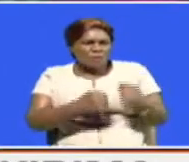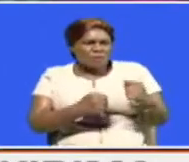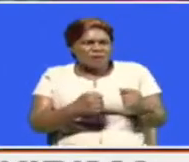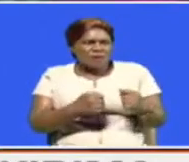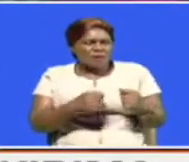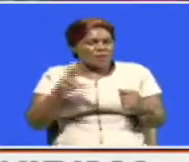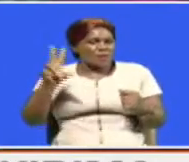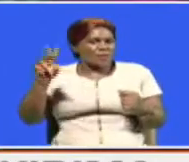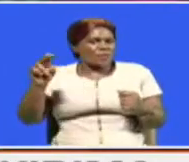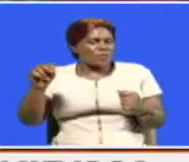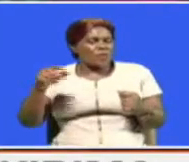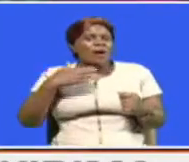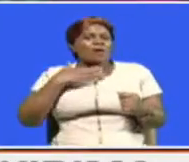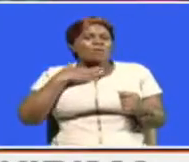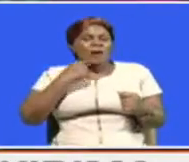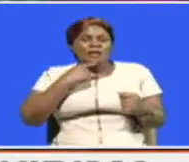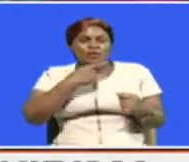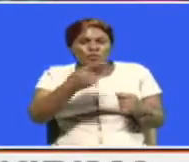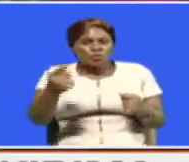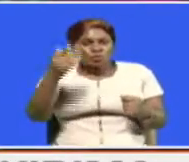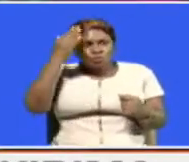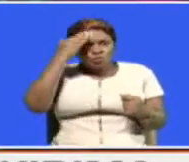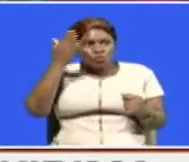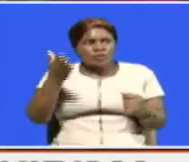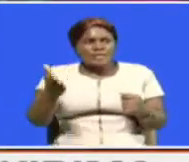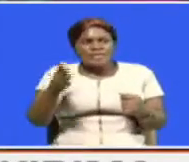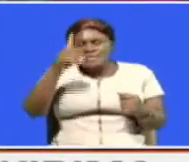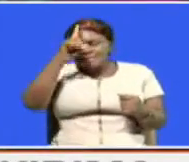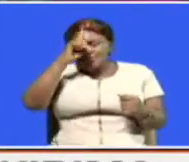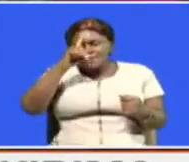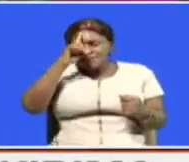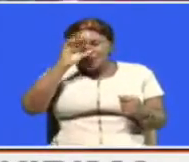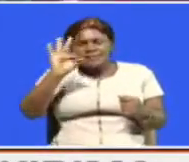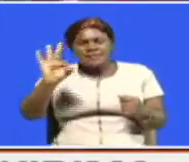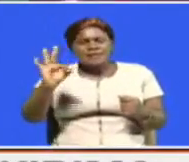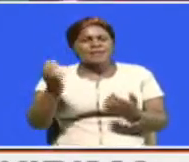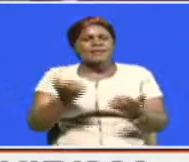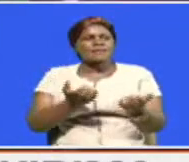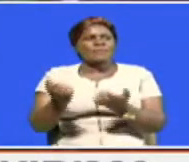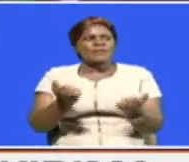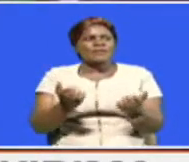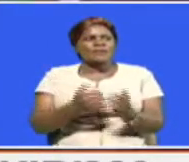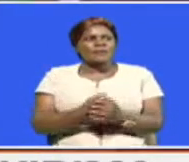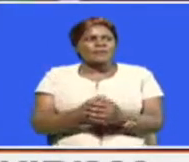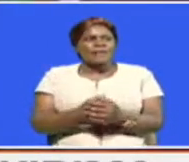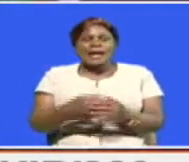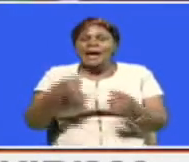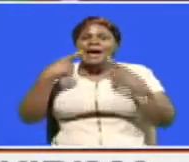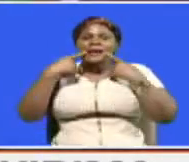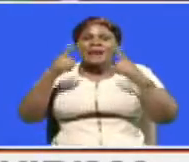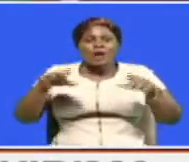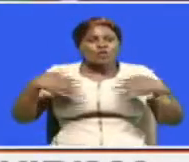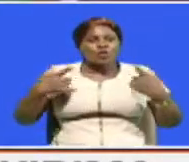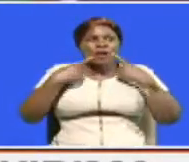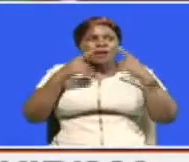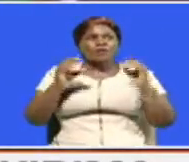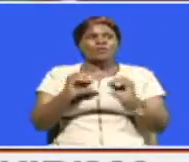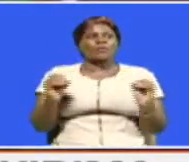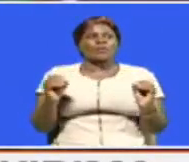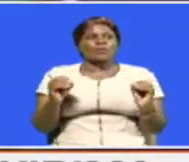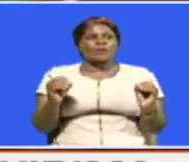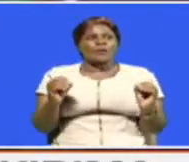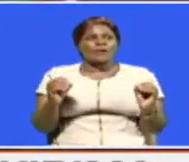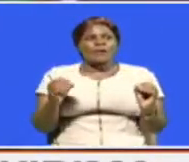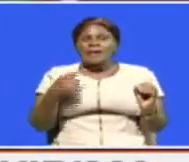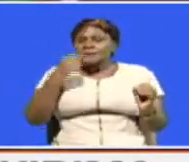is. I want you to know this is very serious business. Nitoboe ni jitoboe. Sirikitini mtu